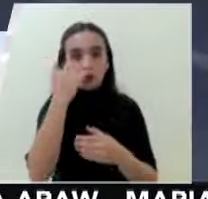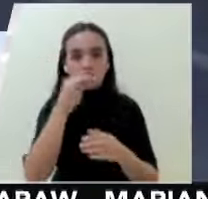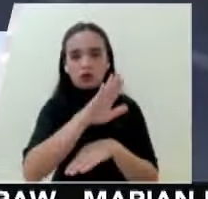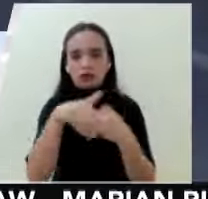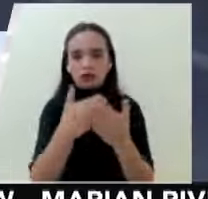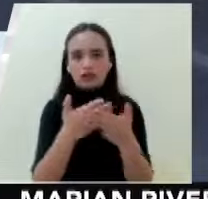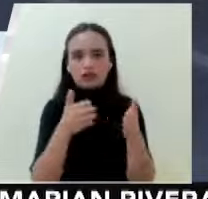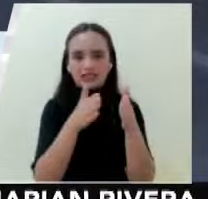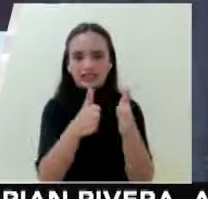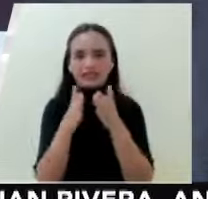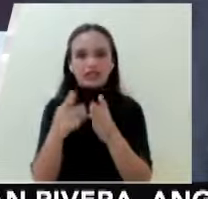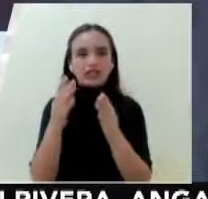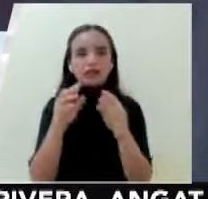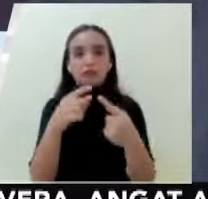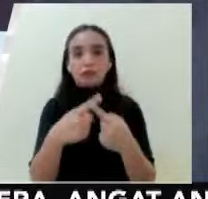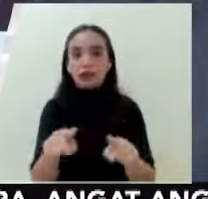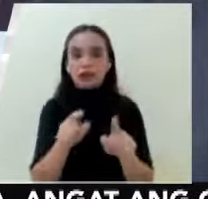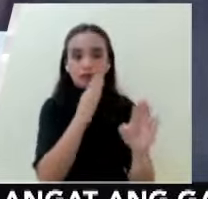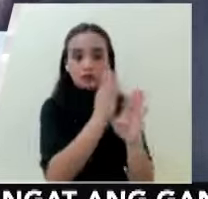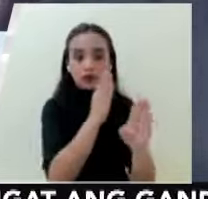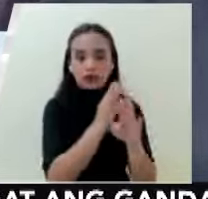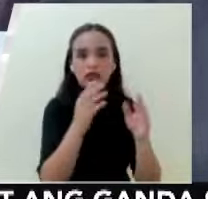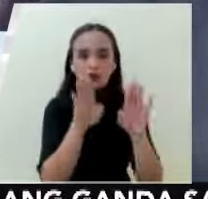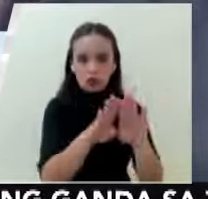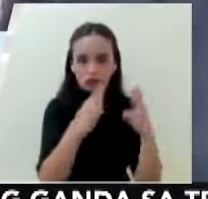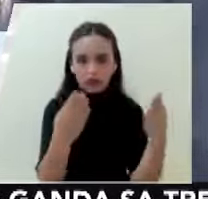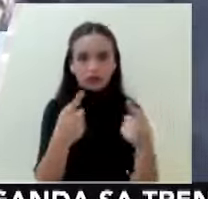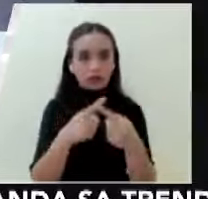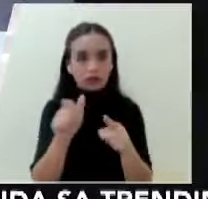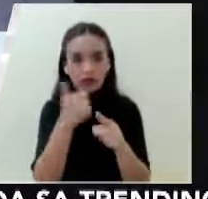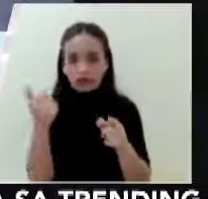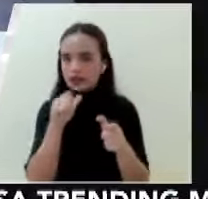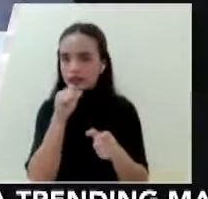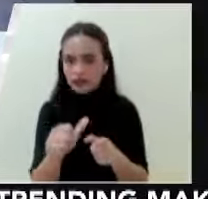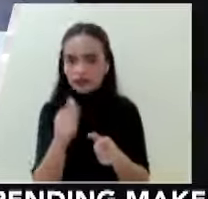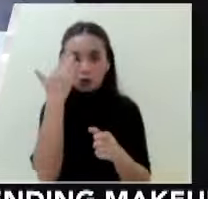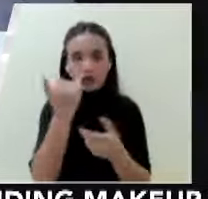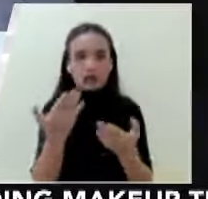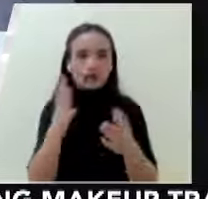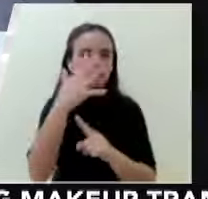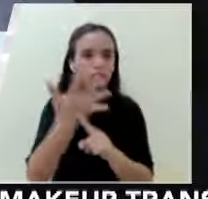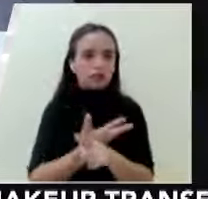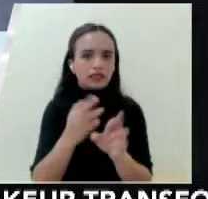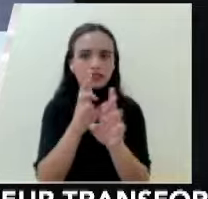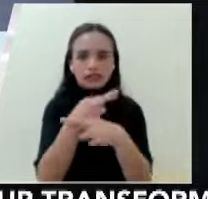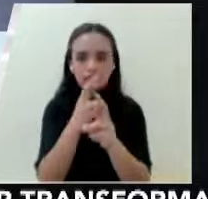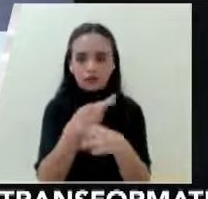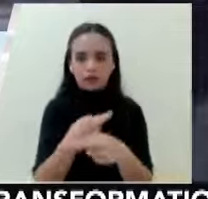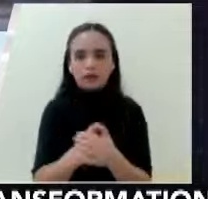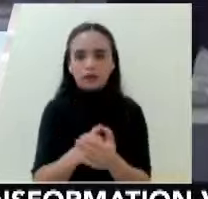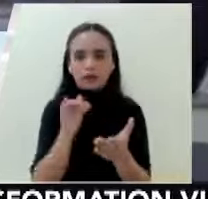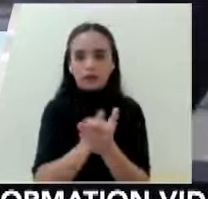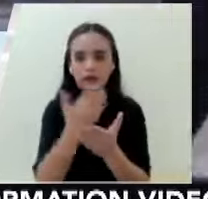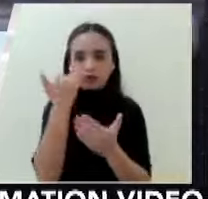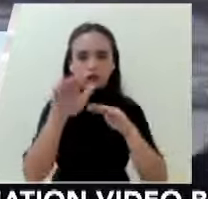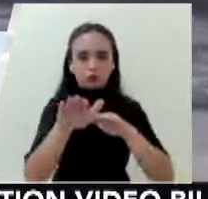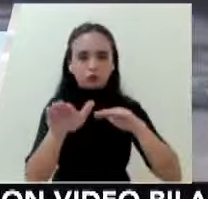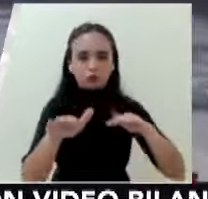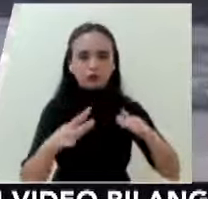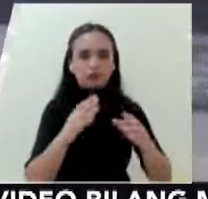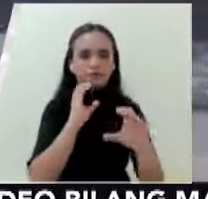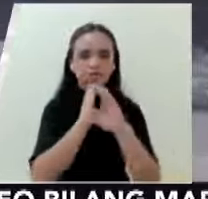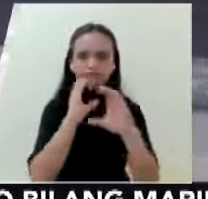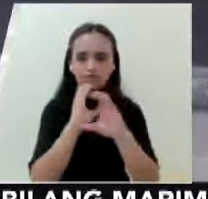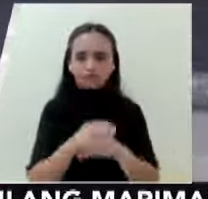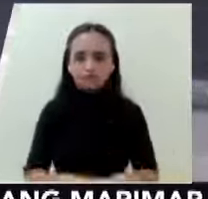sa 5 buwang repair. Pwedeng dumaan sa service road sa gilid ito pero dito nag-iembudo ang mga sasakyan. Sa obserbasyon